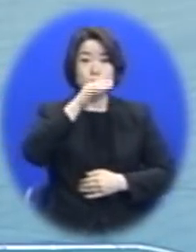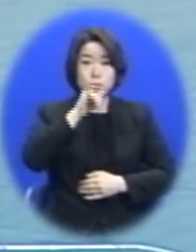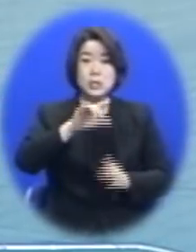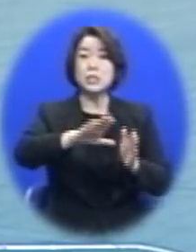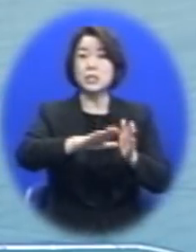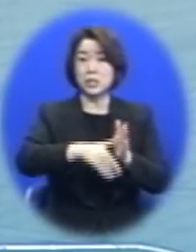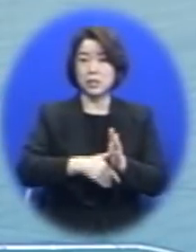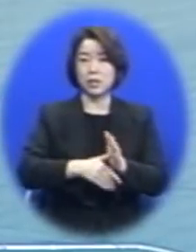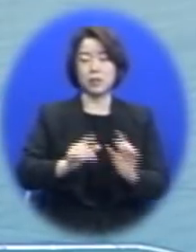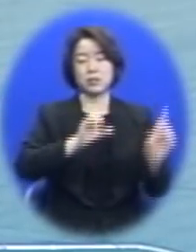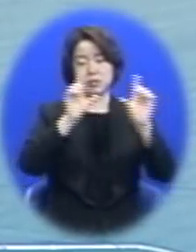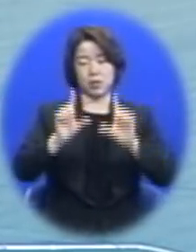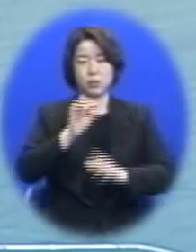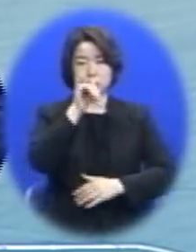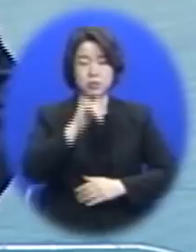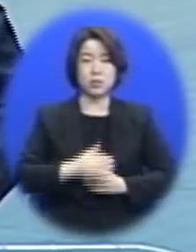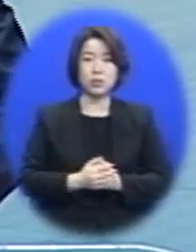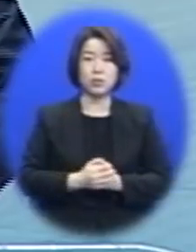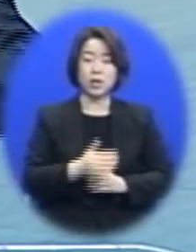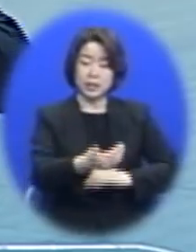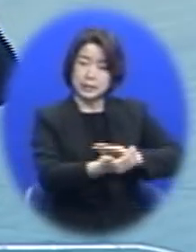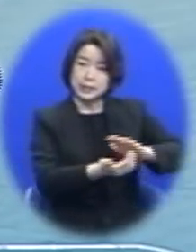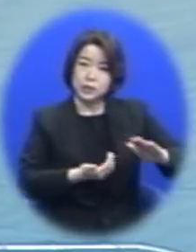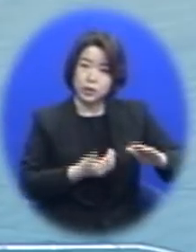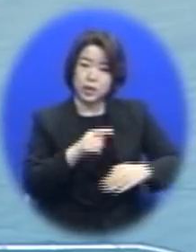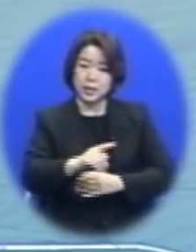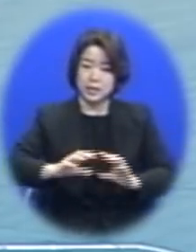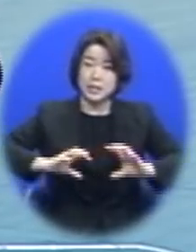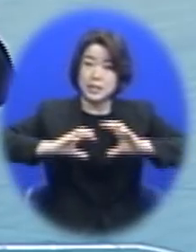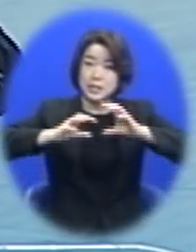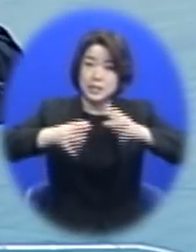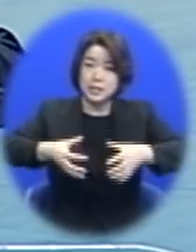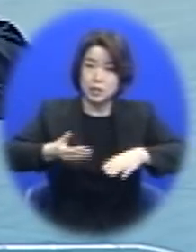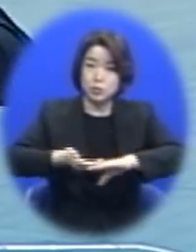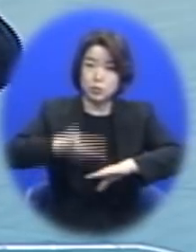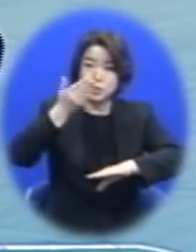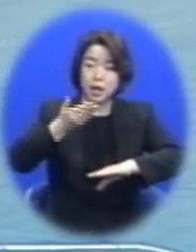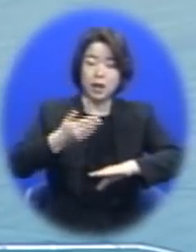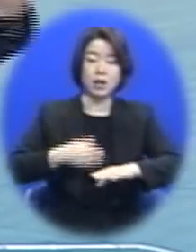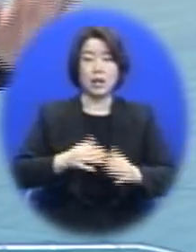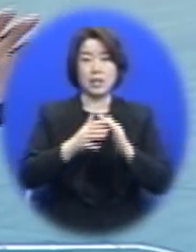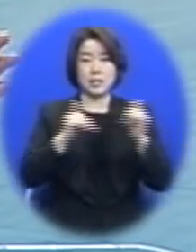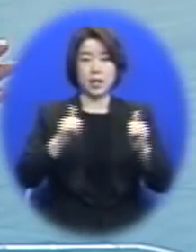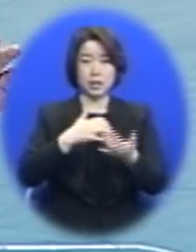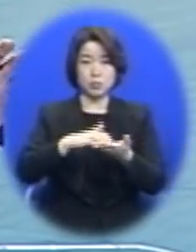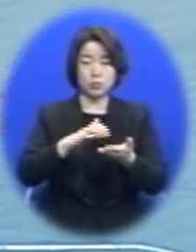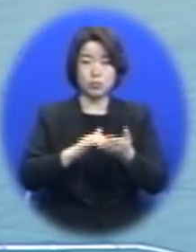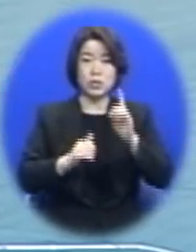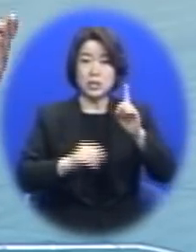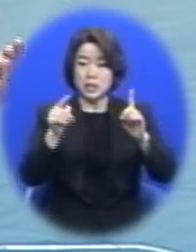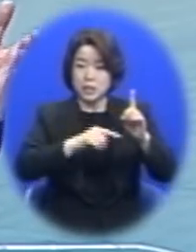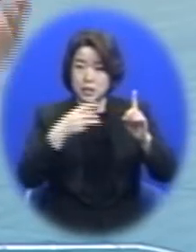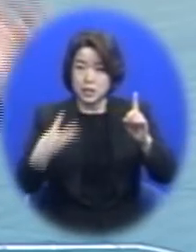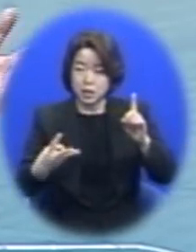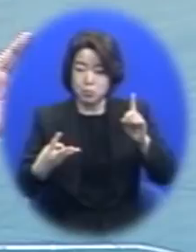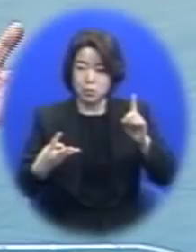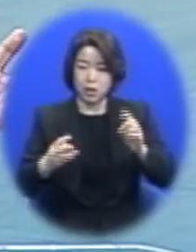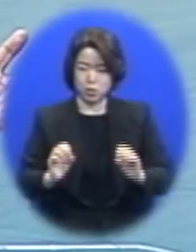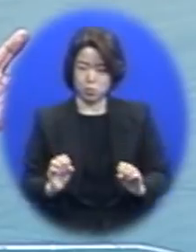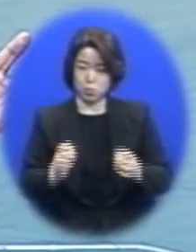있습니다 그 전에는 이 지구상의 인구 3분의 일이 한꺼번에 죽는 이런 일이